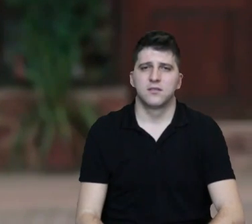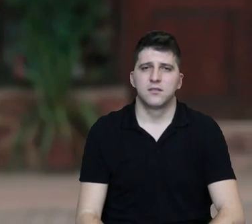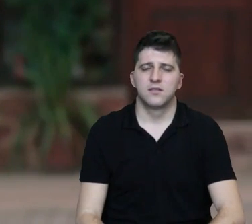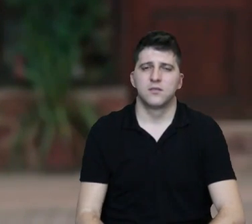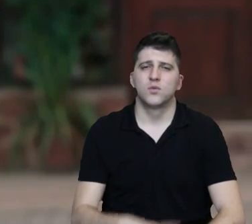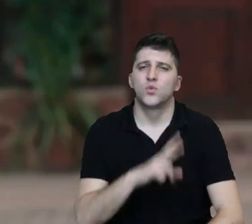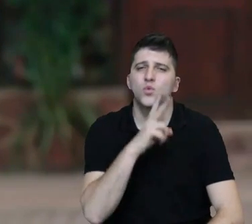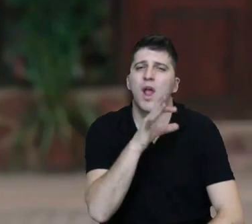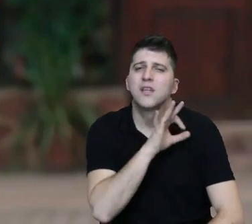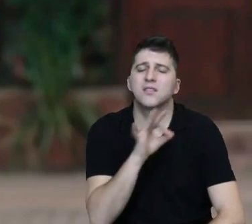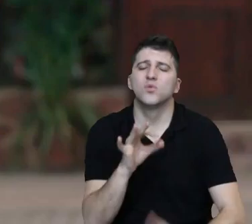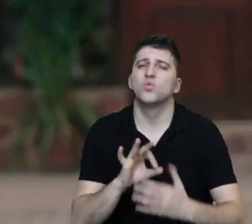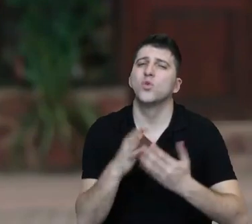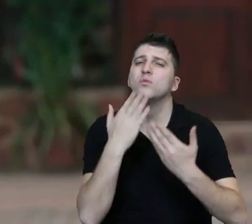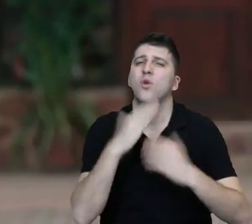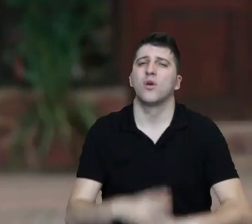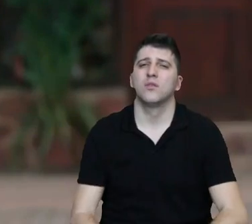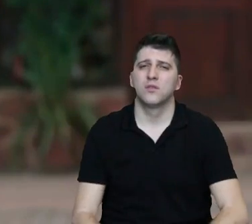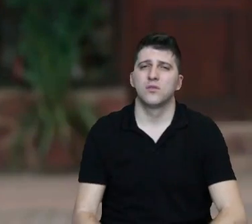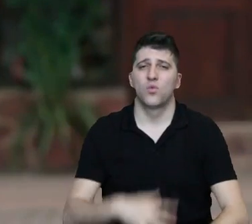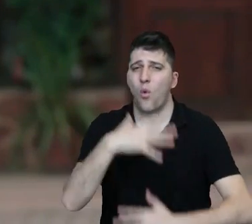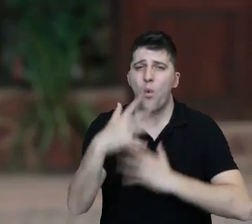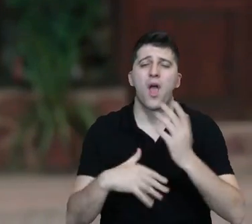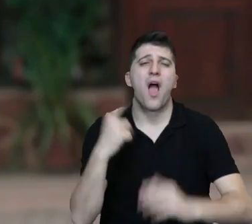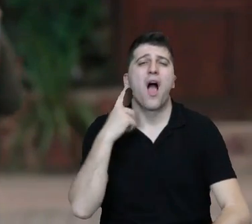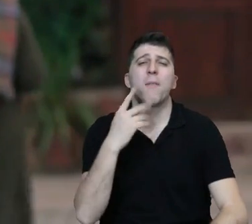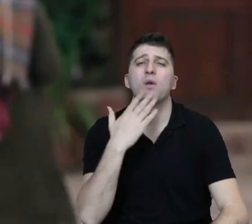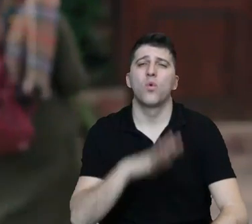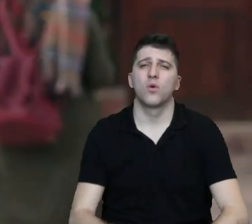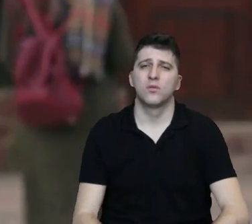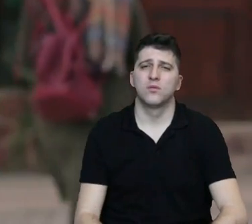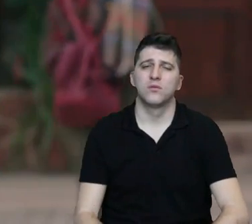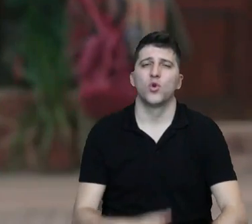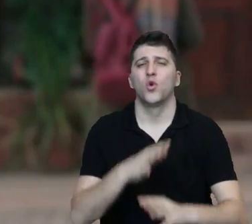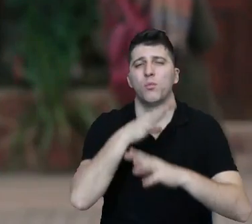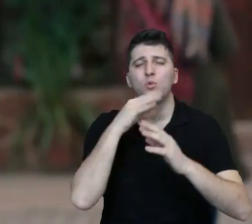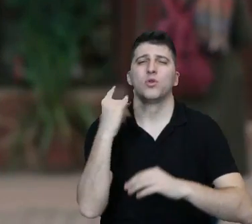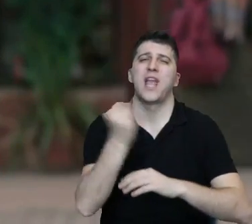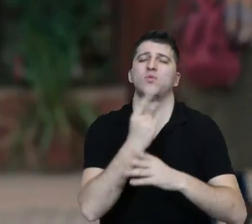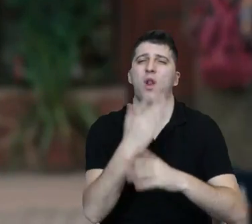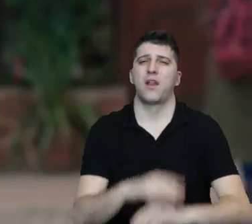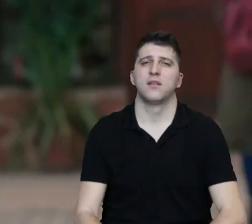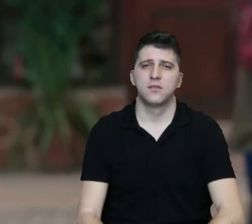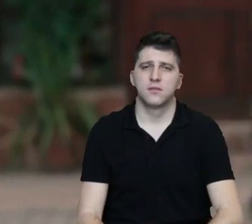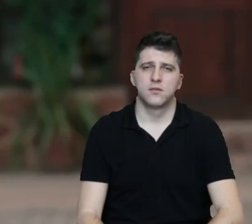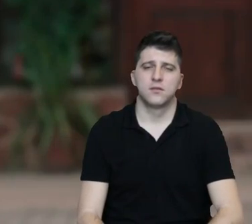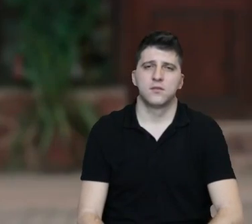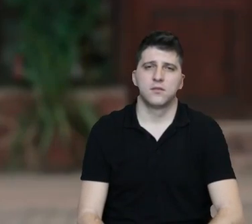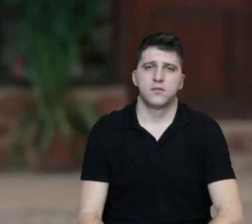Masum ve biçare. Olacaklardan habersiz neşe içinde dolanıyorlar.